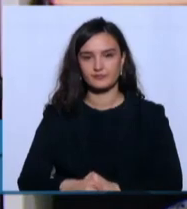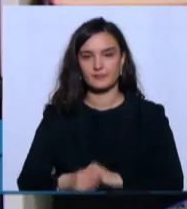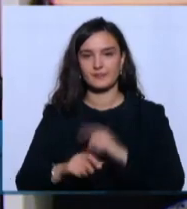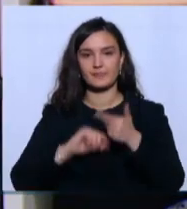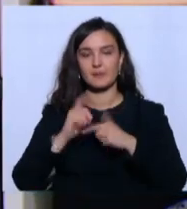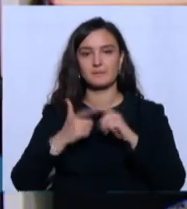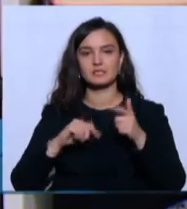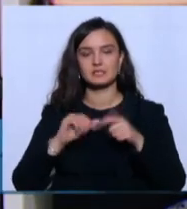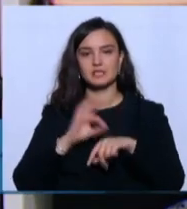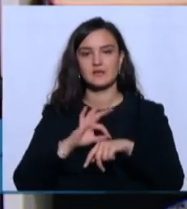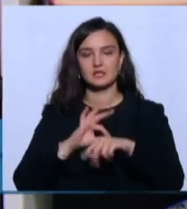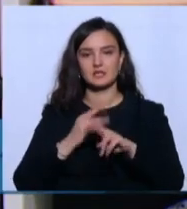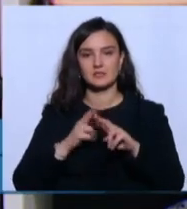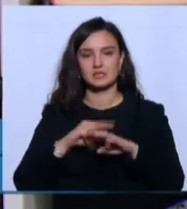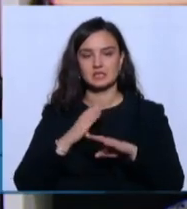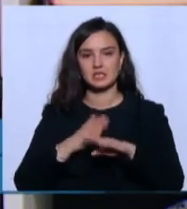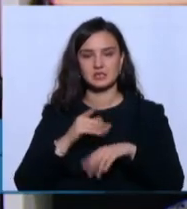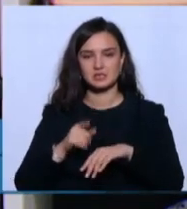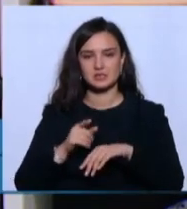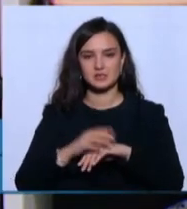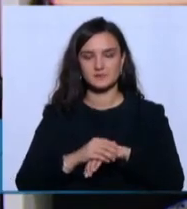არის ის